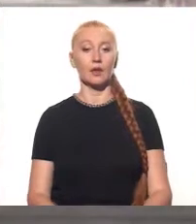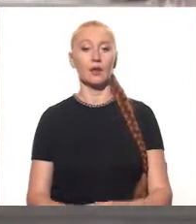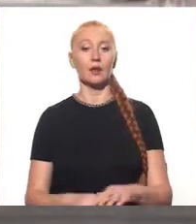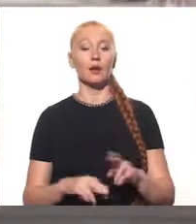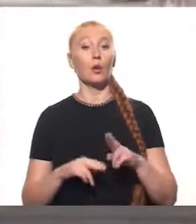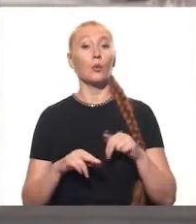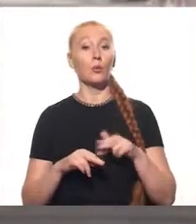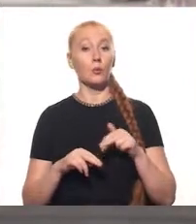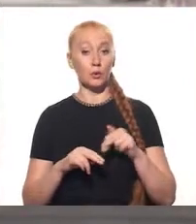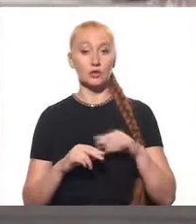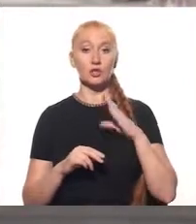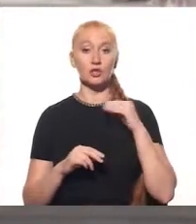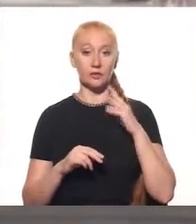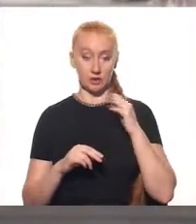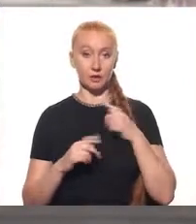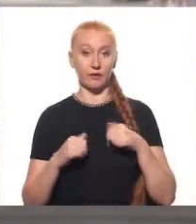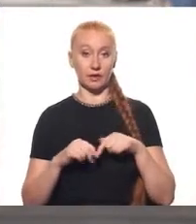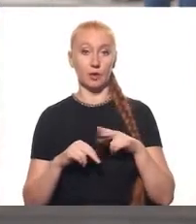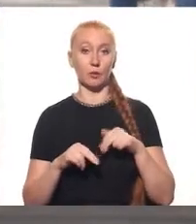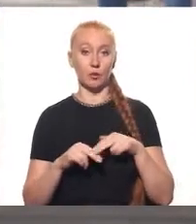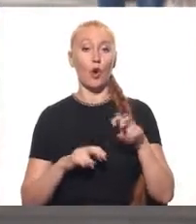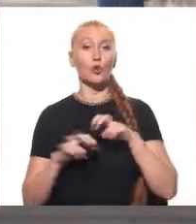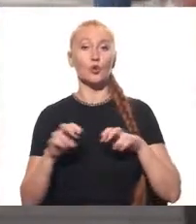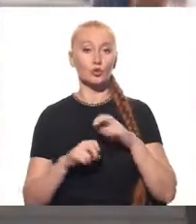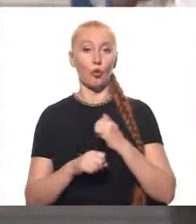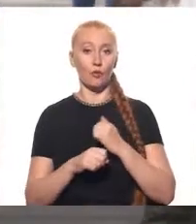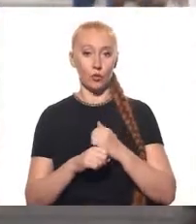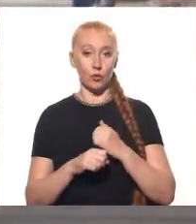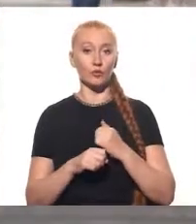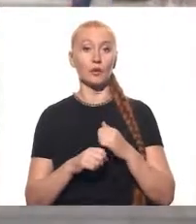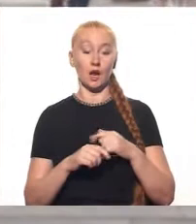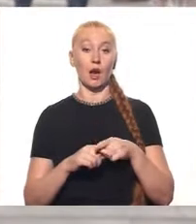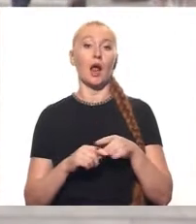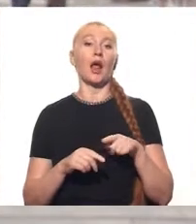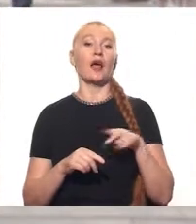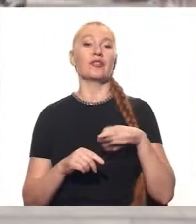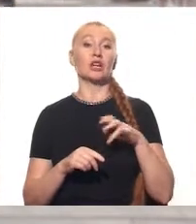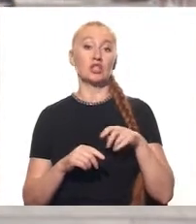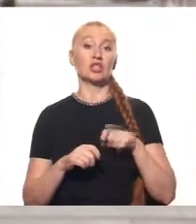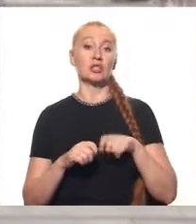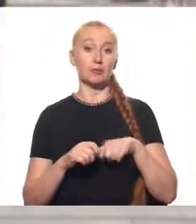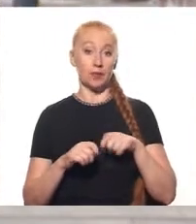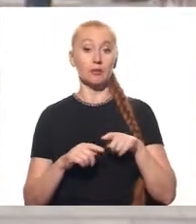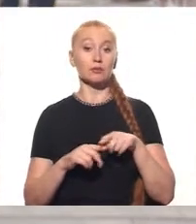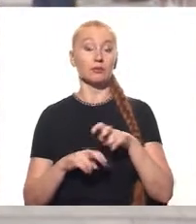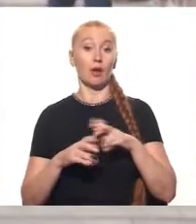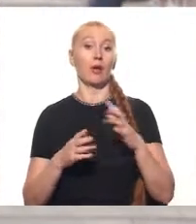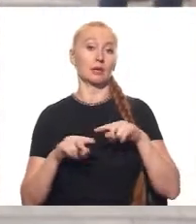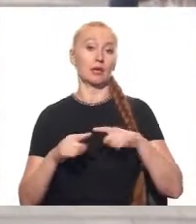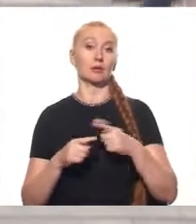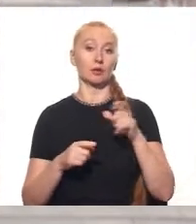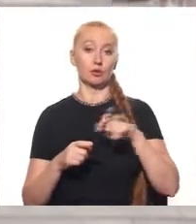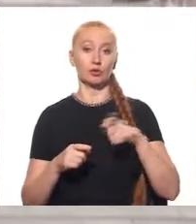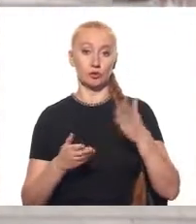Поліцейські Шевченківського відділення поліції проводили оперативно-розшукові роботи. І дільничний інспектор встановив місце знаходження цього чоловіка.